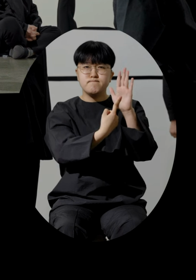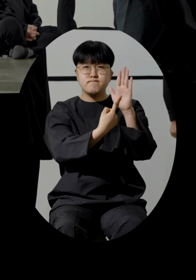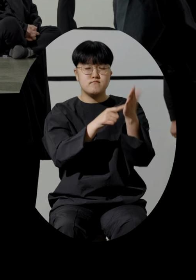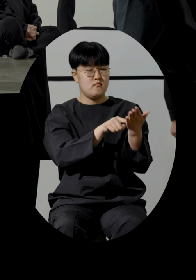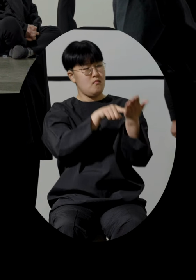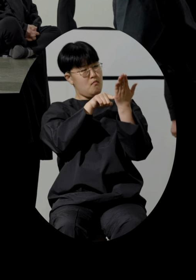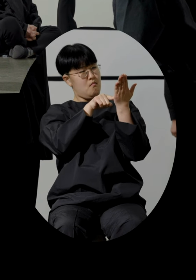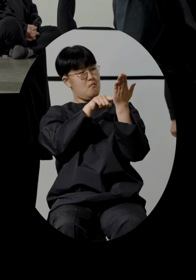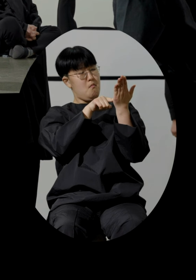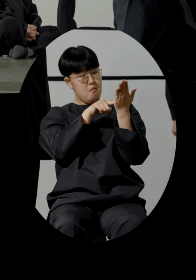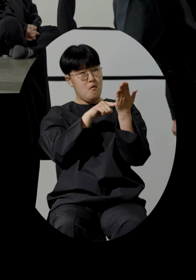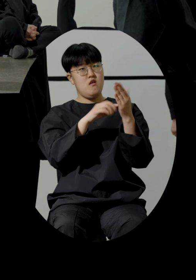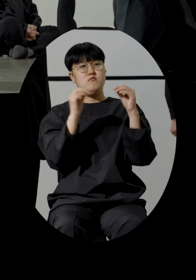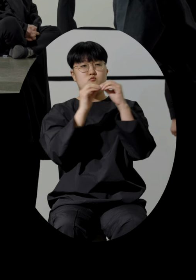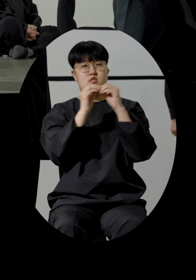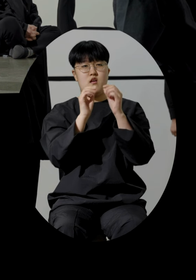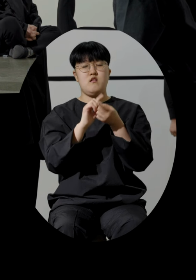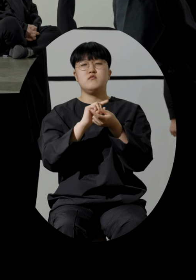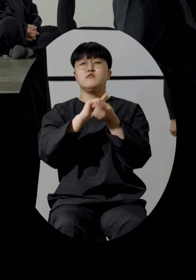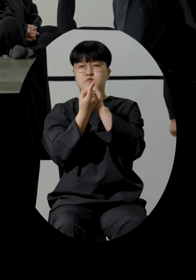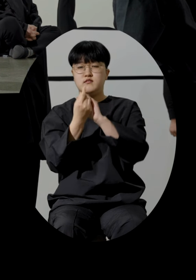표현됩니다.